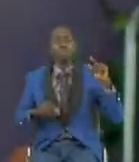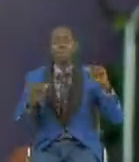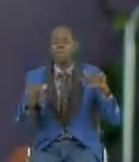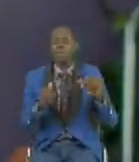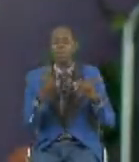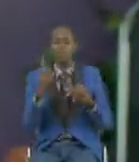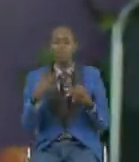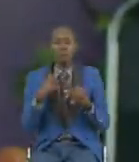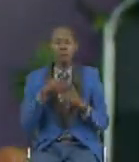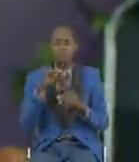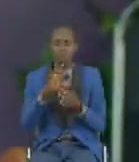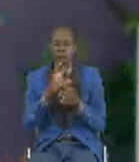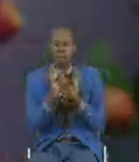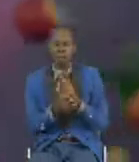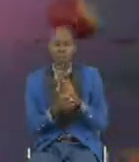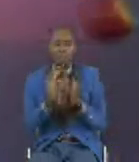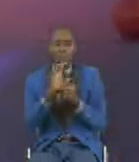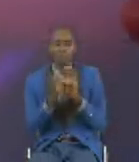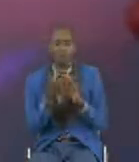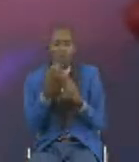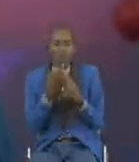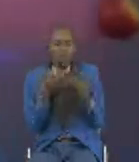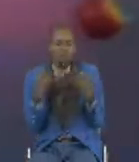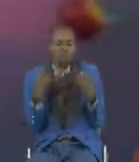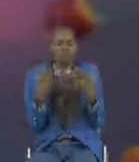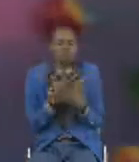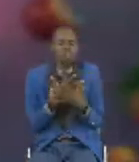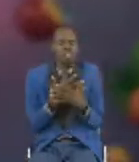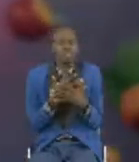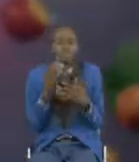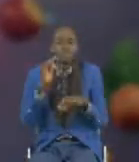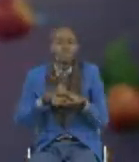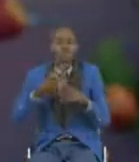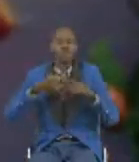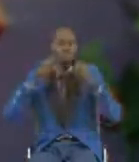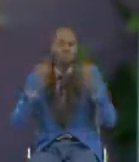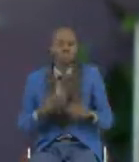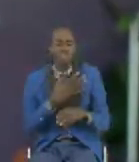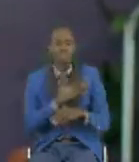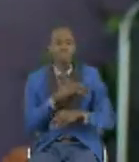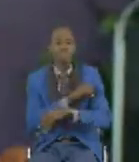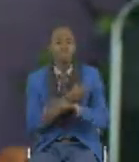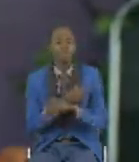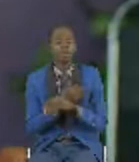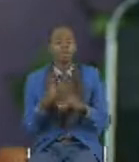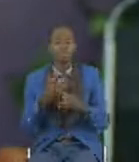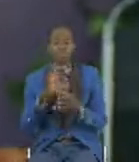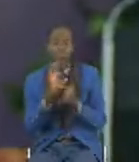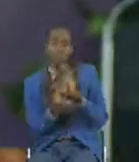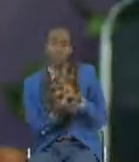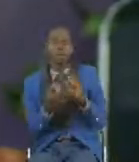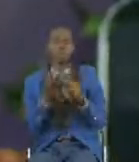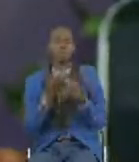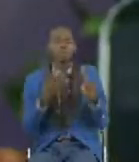Là, il nous faut la conversion de la timidité à la force et à la puissance, la conversion